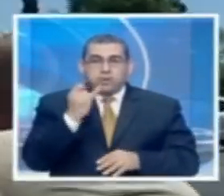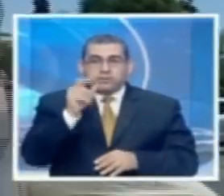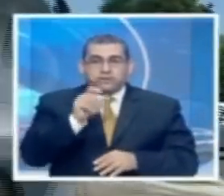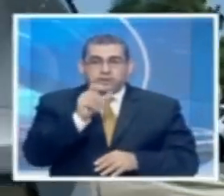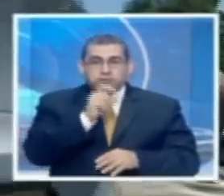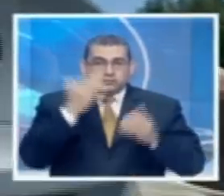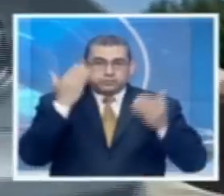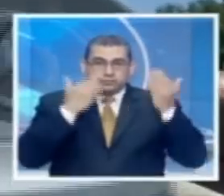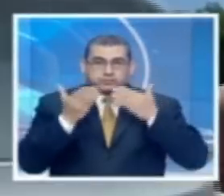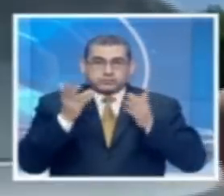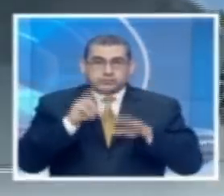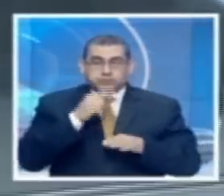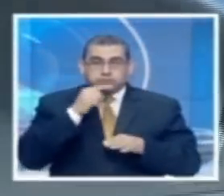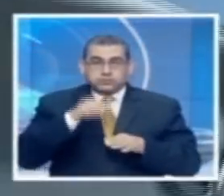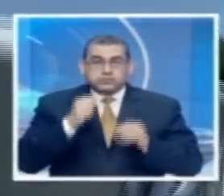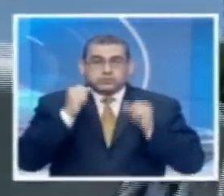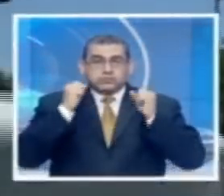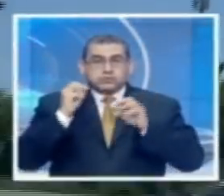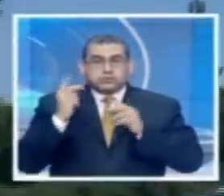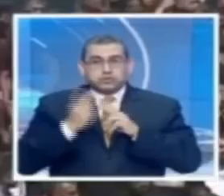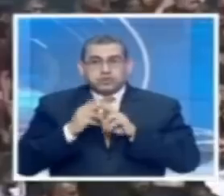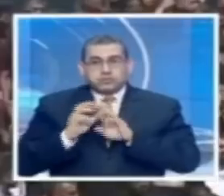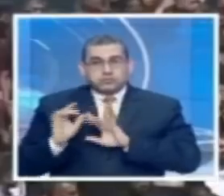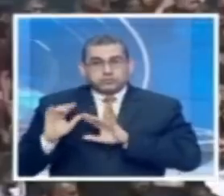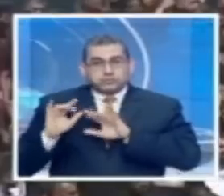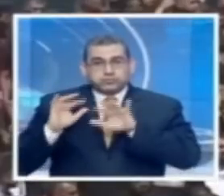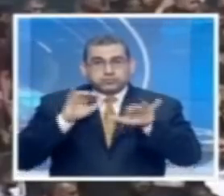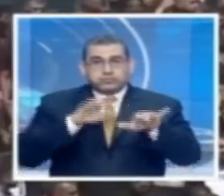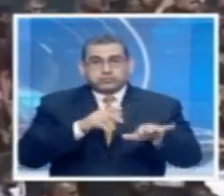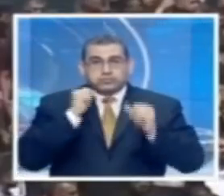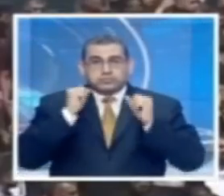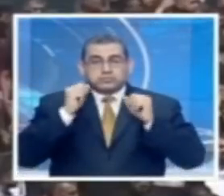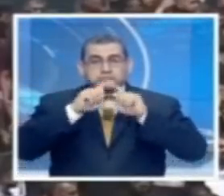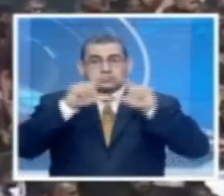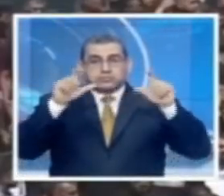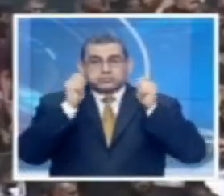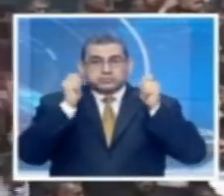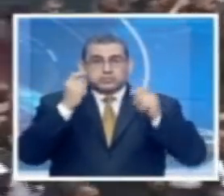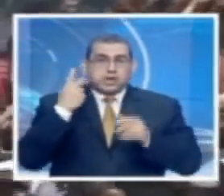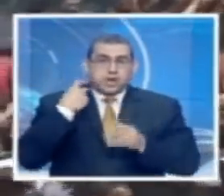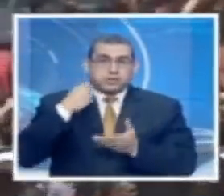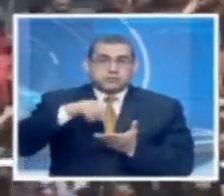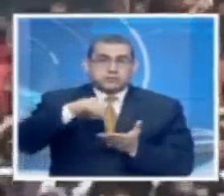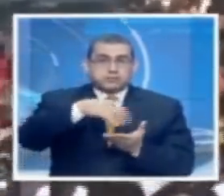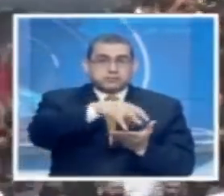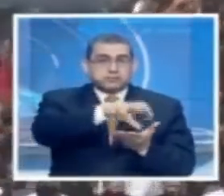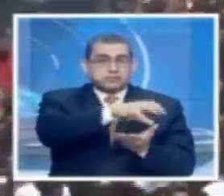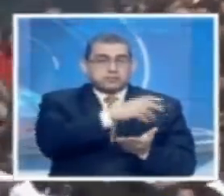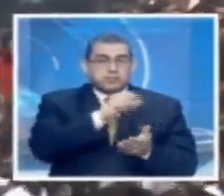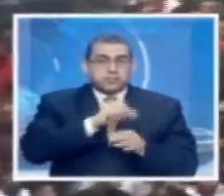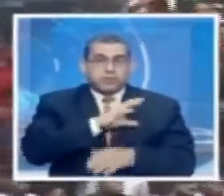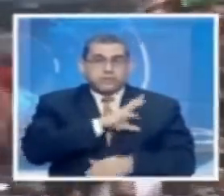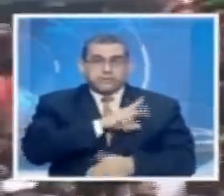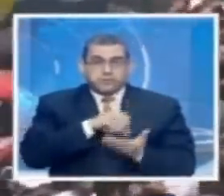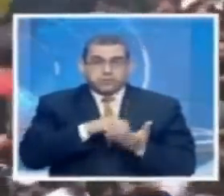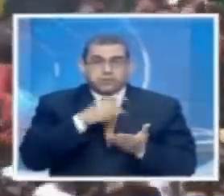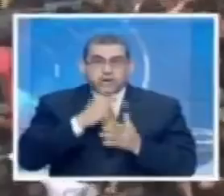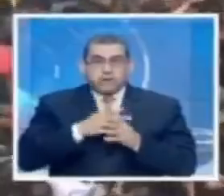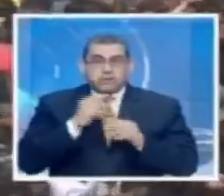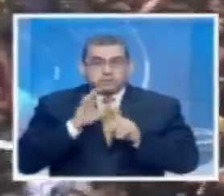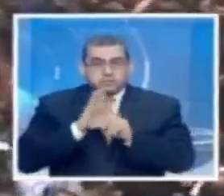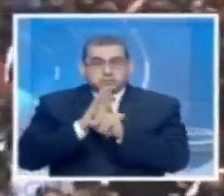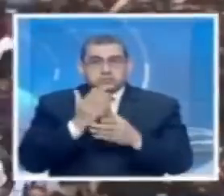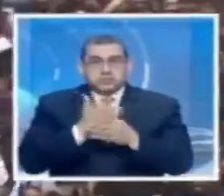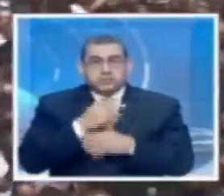150 مصابا. وقد سارت مظاهرات غاضبة في عدد من بلدات ومدن الضفة الغربية دعما